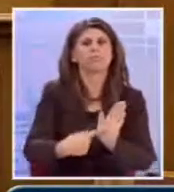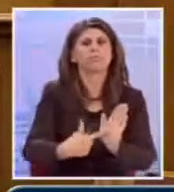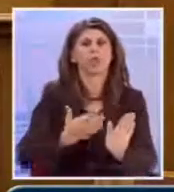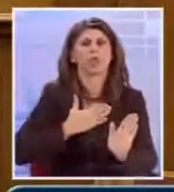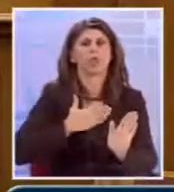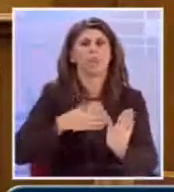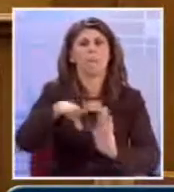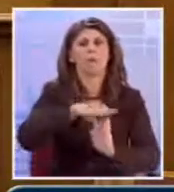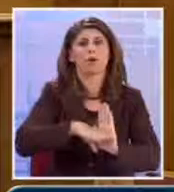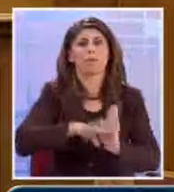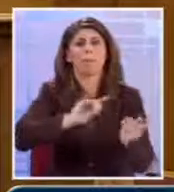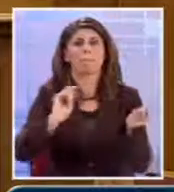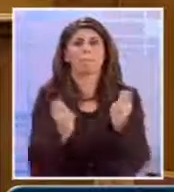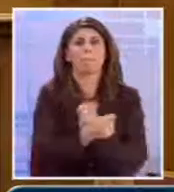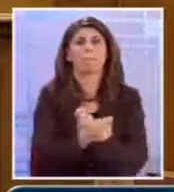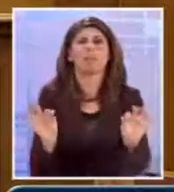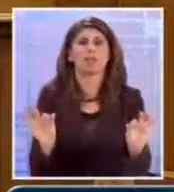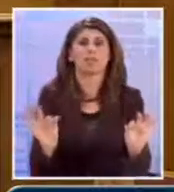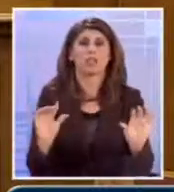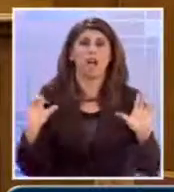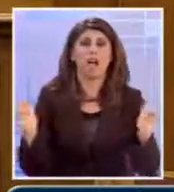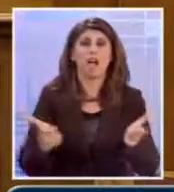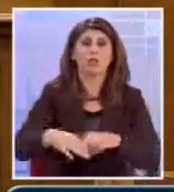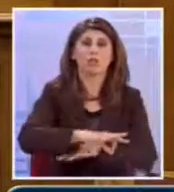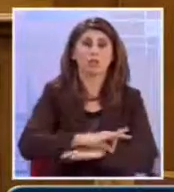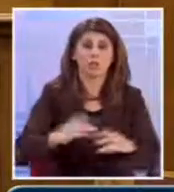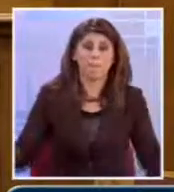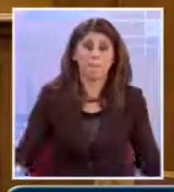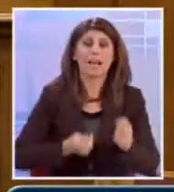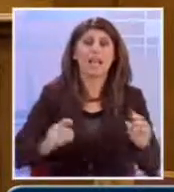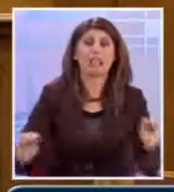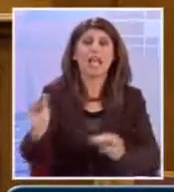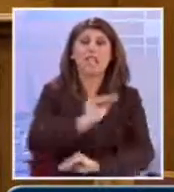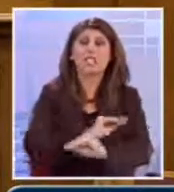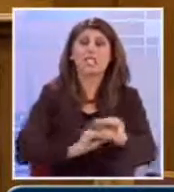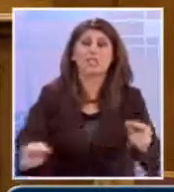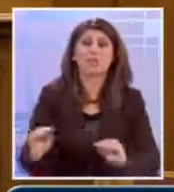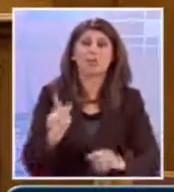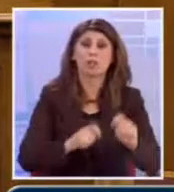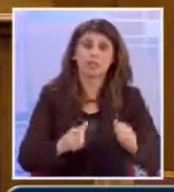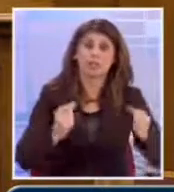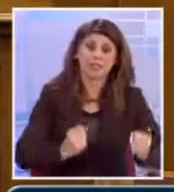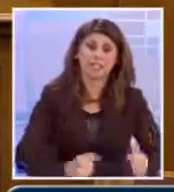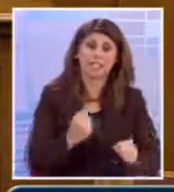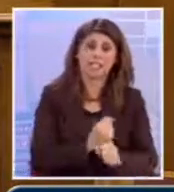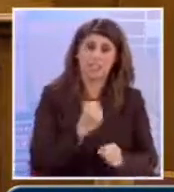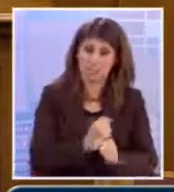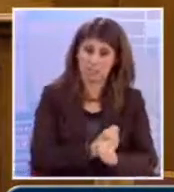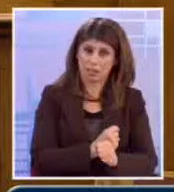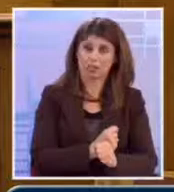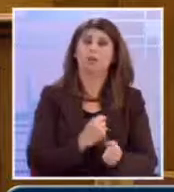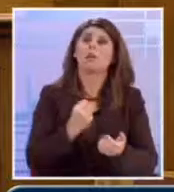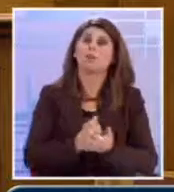μεταρρυθμίσεων. Ένα εθνικό σχέδιο παραγωγικής ανασυγκρότησης με δημιουργία θέσεων εργασίας